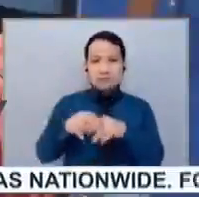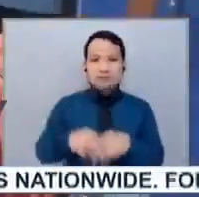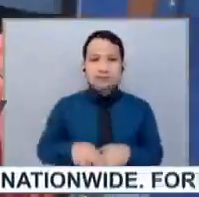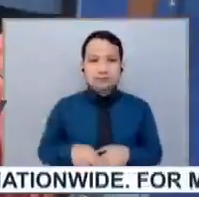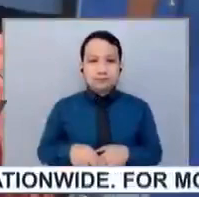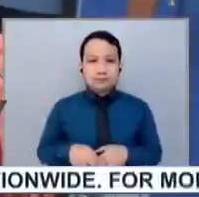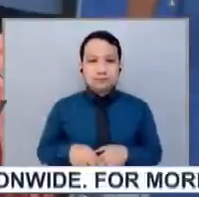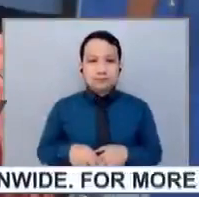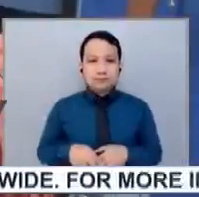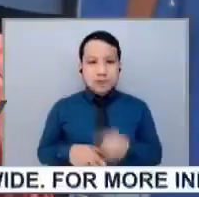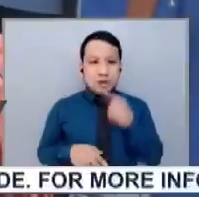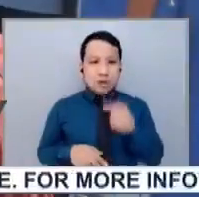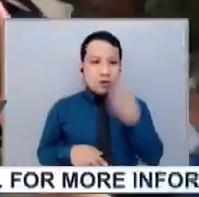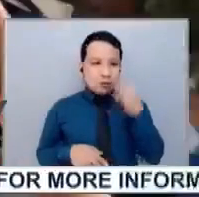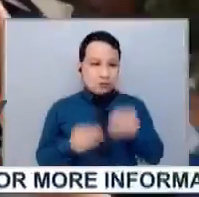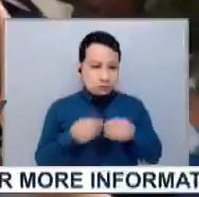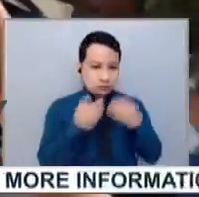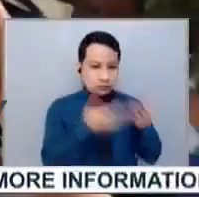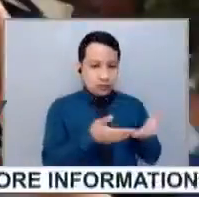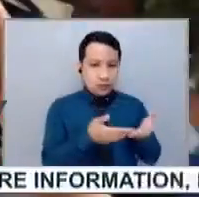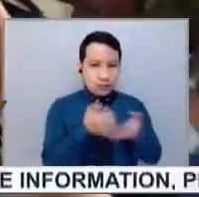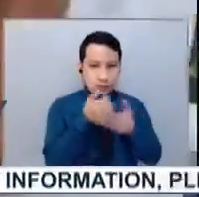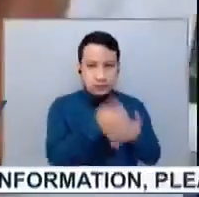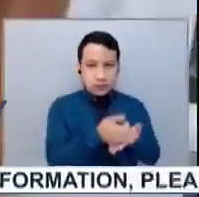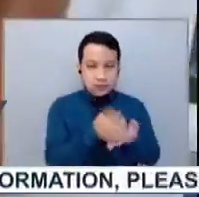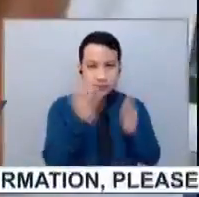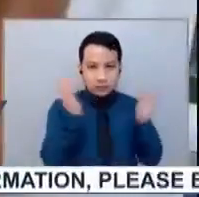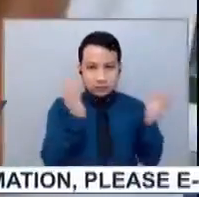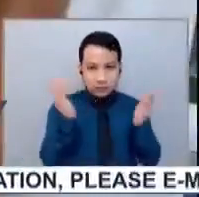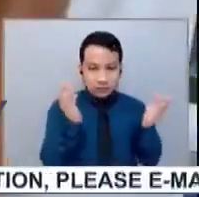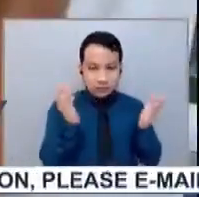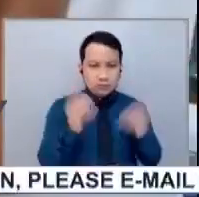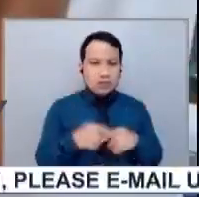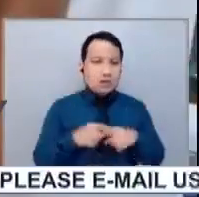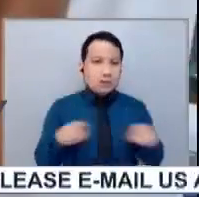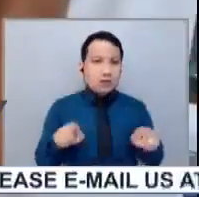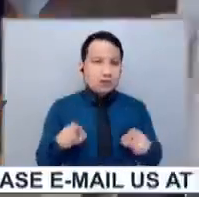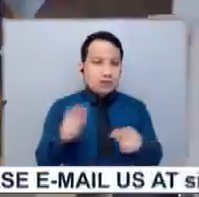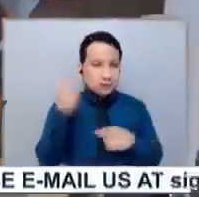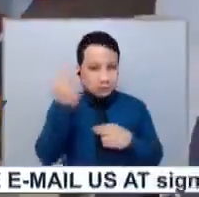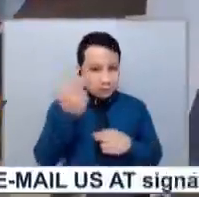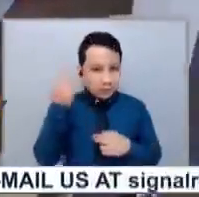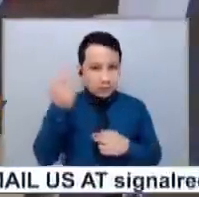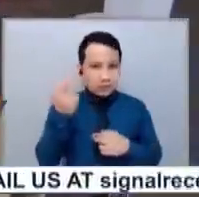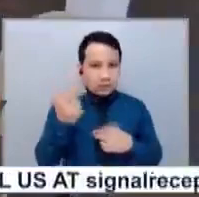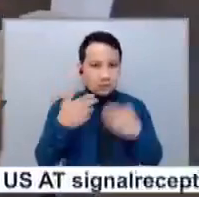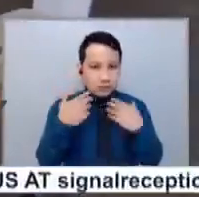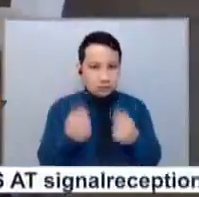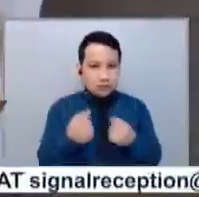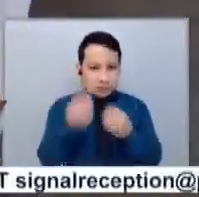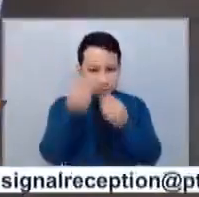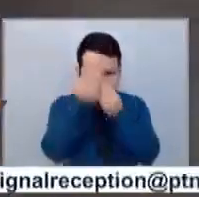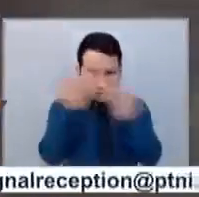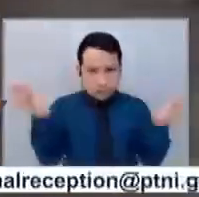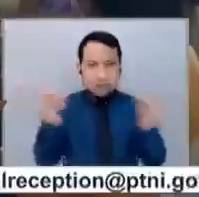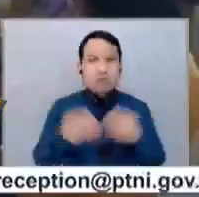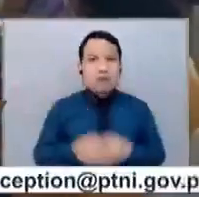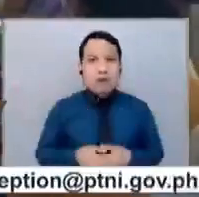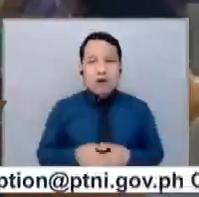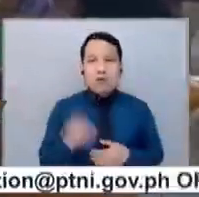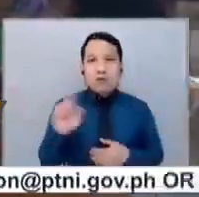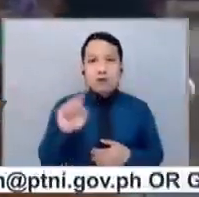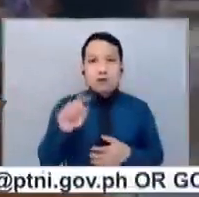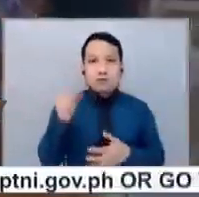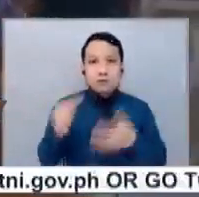sa pamamahagi ng ayuda at mga alok na serbisyo ng pamahalaan, layon din ang aktibidad na maipabatid sa mga babamayan ang iba't